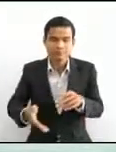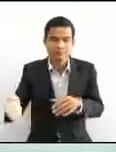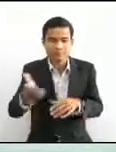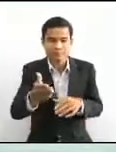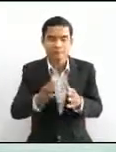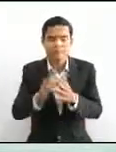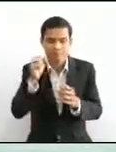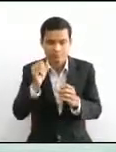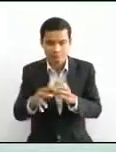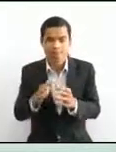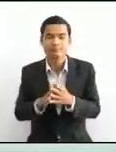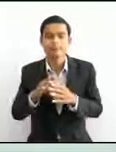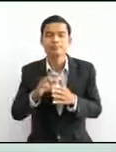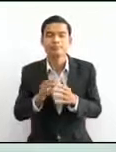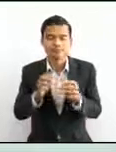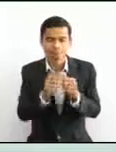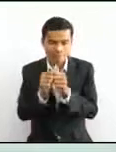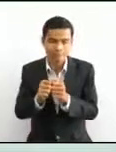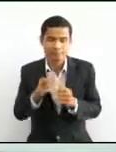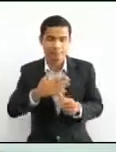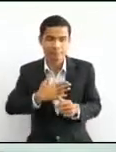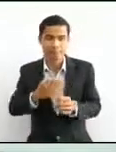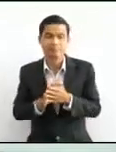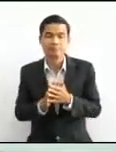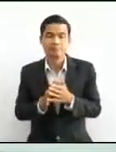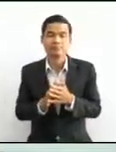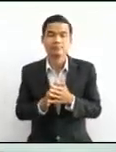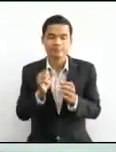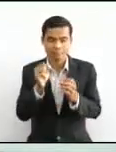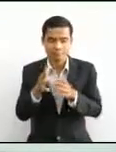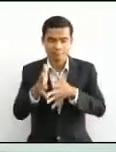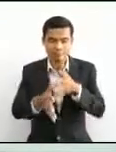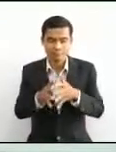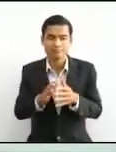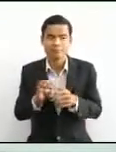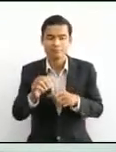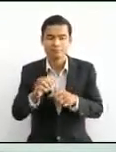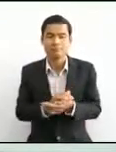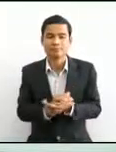nế chăm bằng lời sổ chỉ mỗi nế cừu ta tìm khuôn hành nữa con